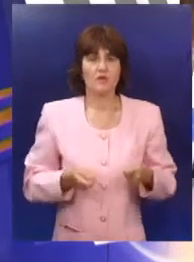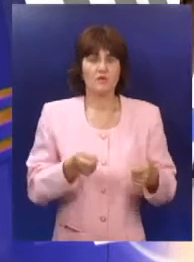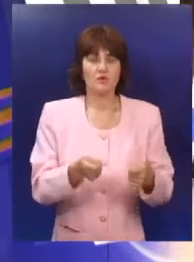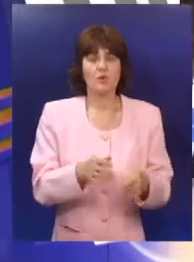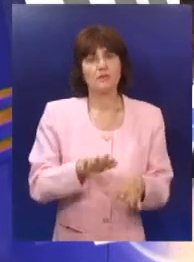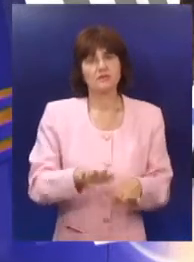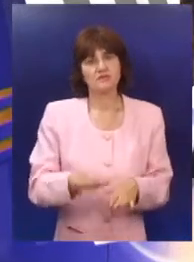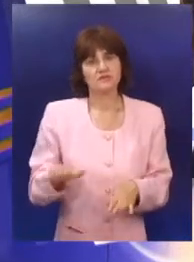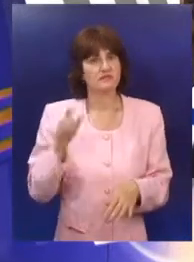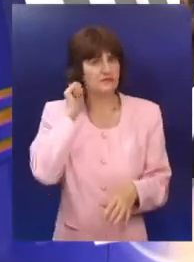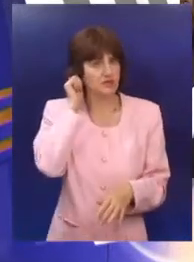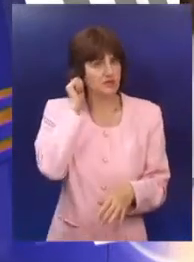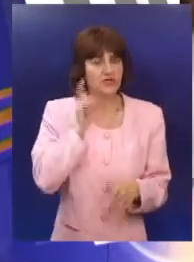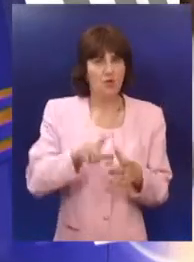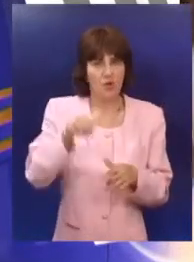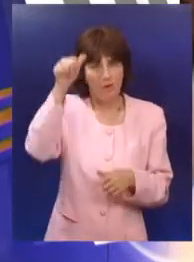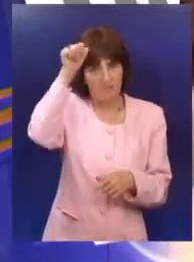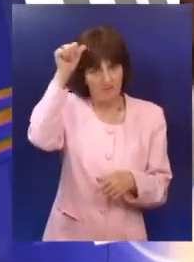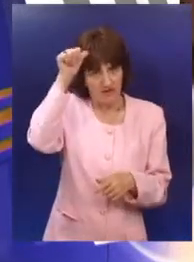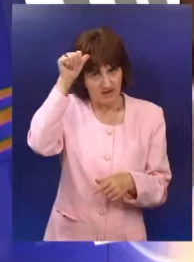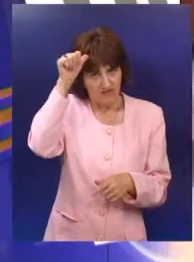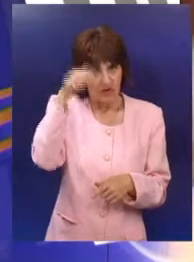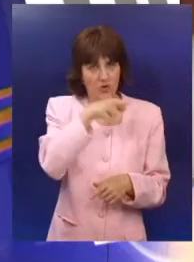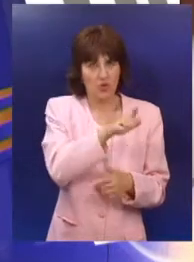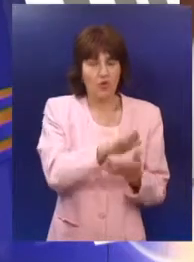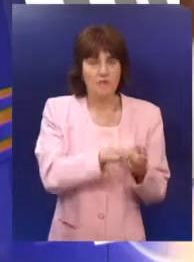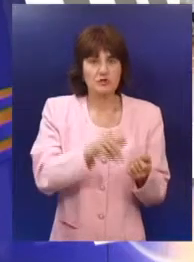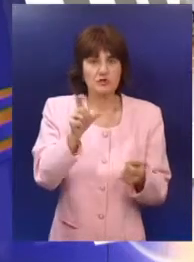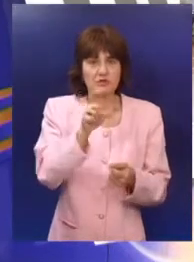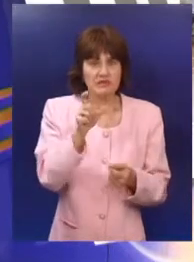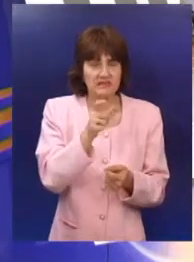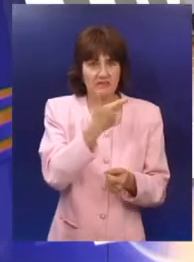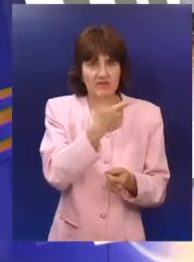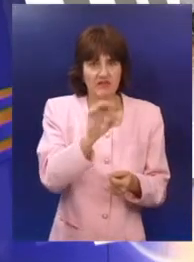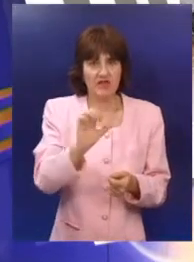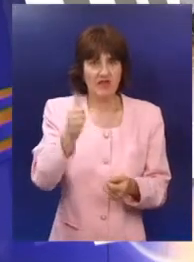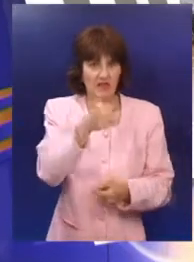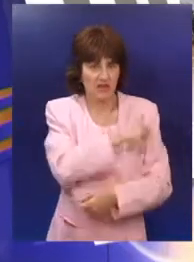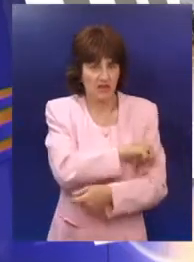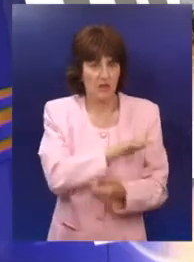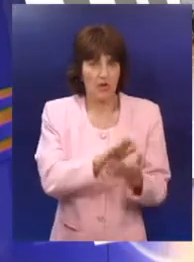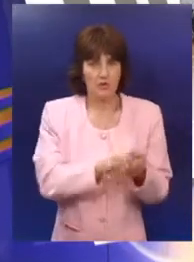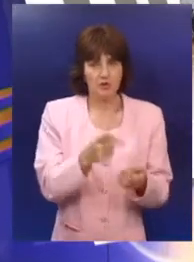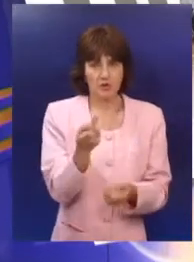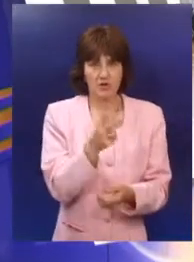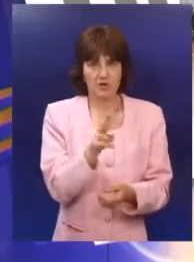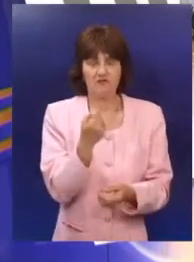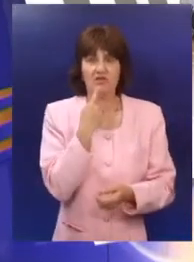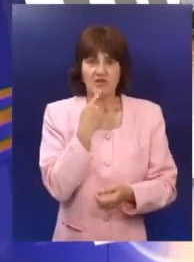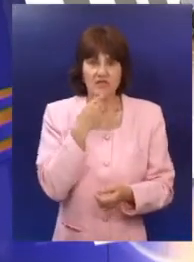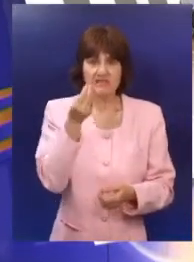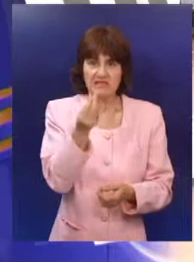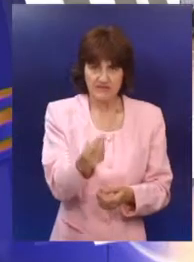kćerku Miljanu u osnovnu školu 10. oktobar u prvi razred. Ona je od septembra 2011. godine pohađala bilingvalnu nastavu